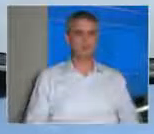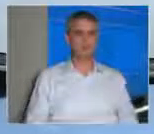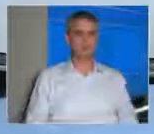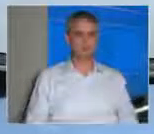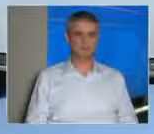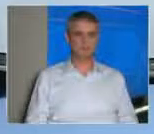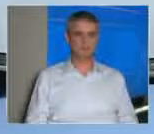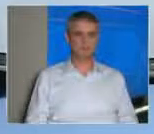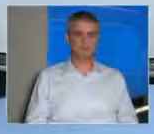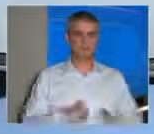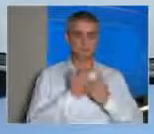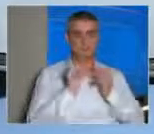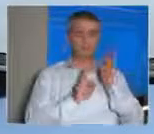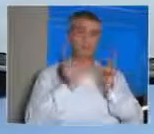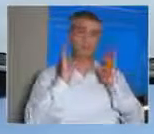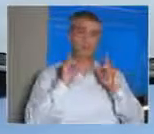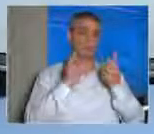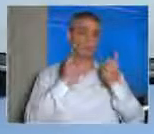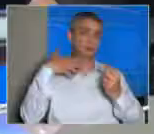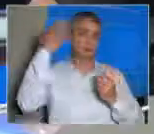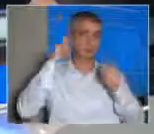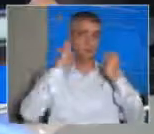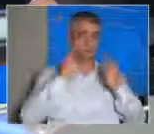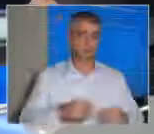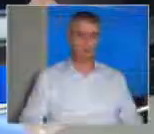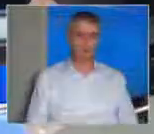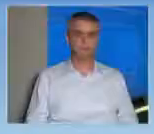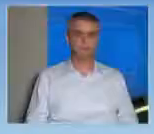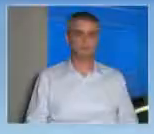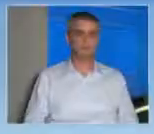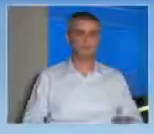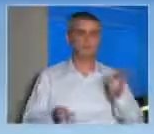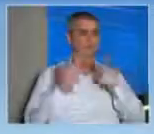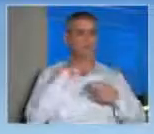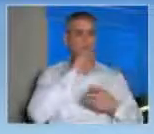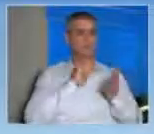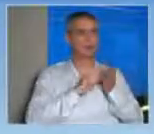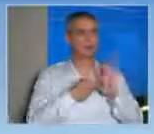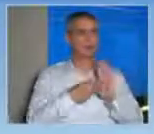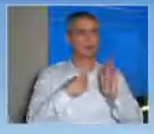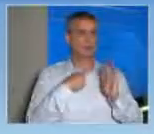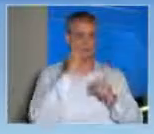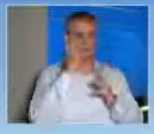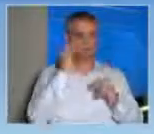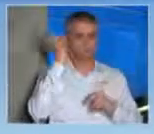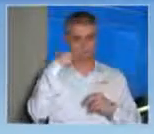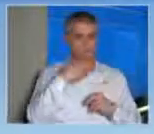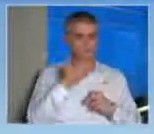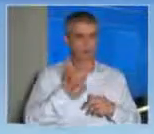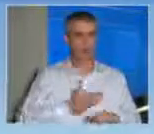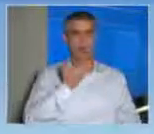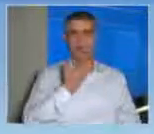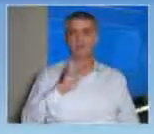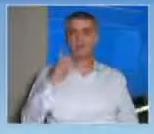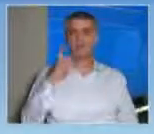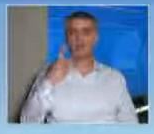פרנסה של אנשים, וזה נורא מה שקורה שם. מה שיקרה. נחזור לסדר היום הפוליטי, ואנחנו רואים שיש הבנה בין הרב רפי